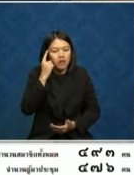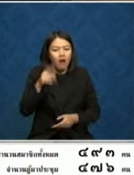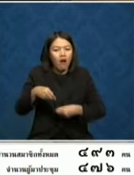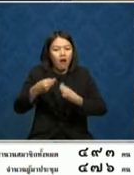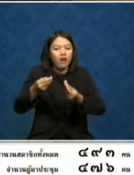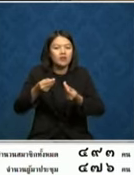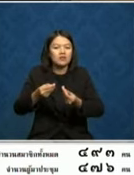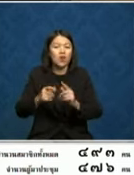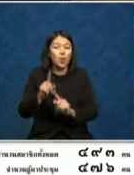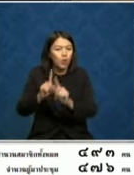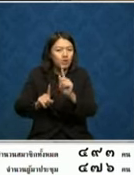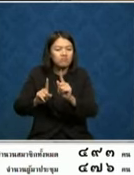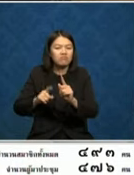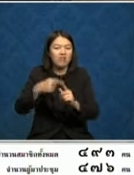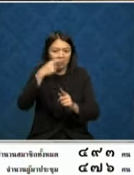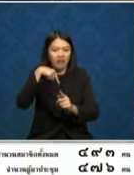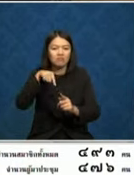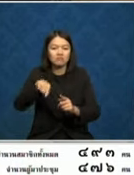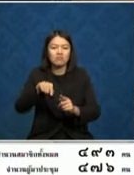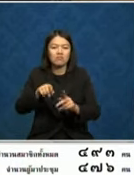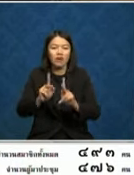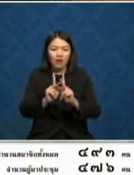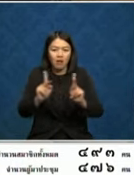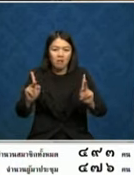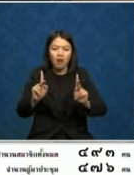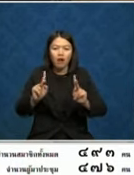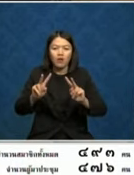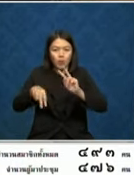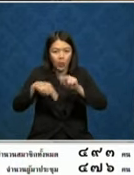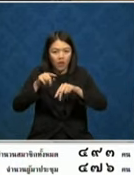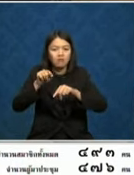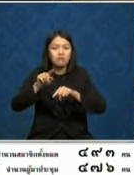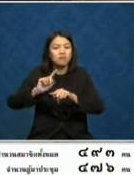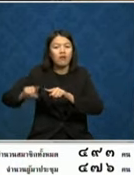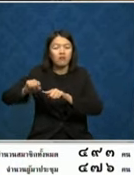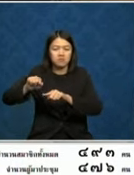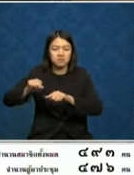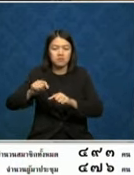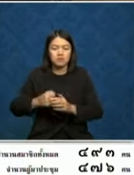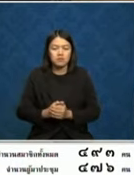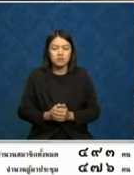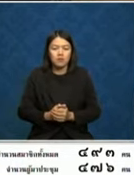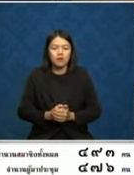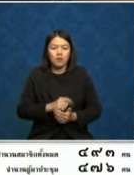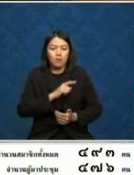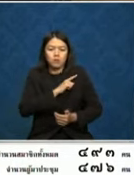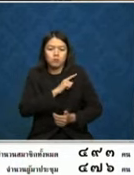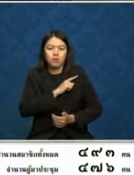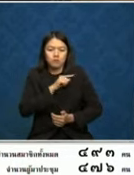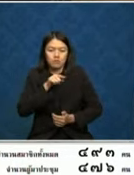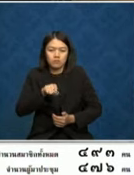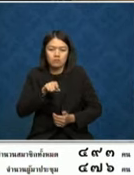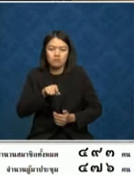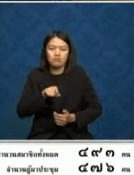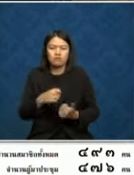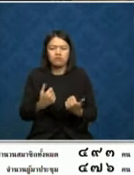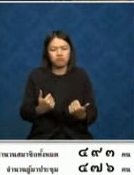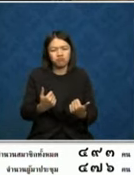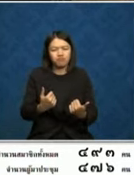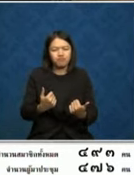ลาดหลักทรัพย์แห่งประเทศไทยและคณะกรรมการกำกับตลาดหลักทรัพย์ทำหน้าที่แบบที่เป็นอ